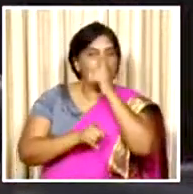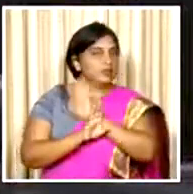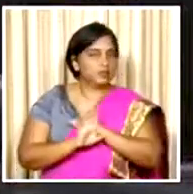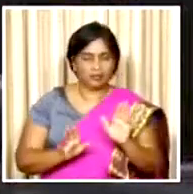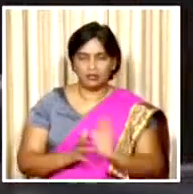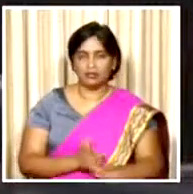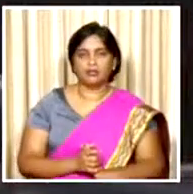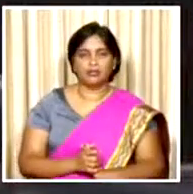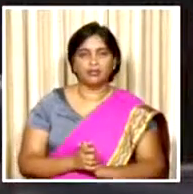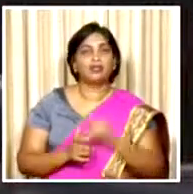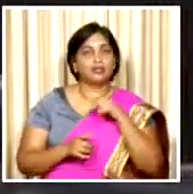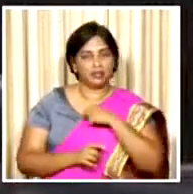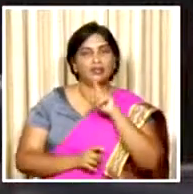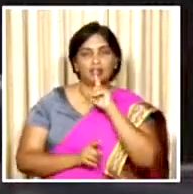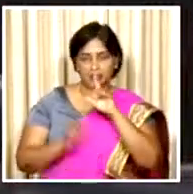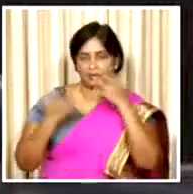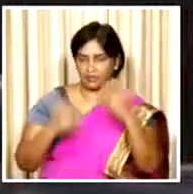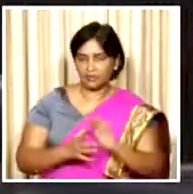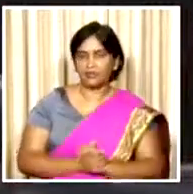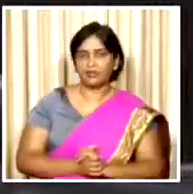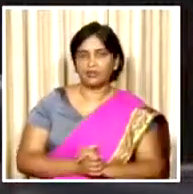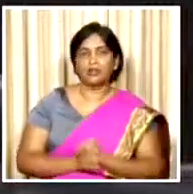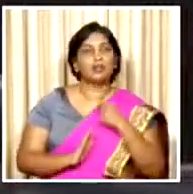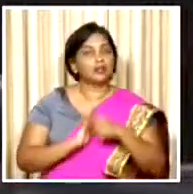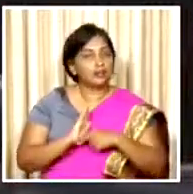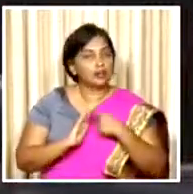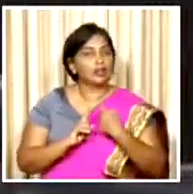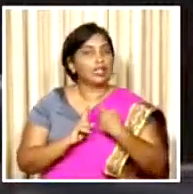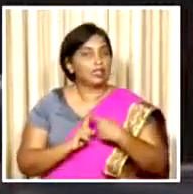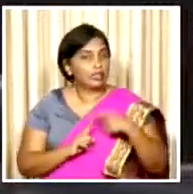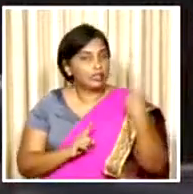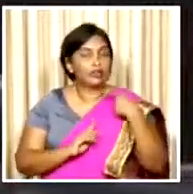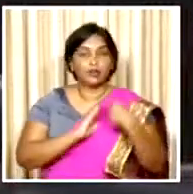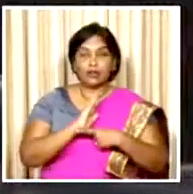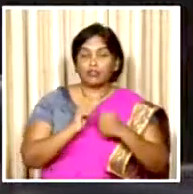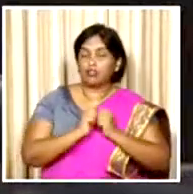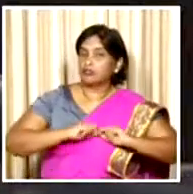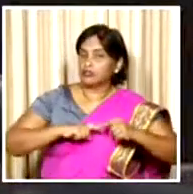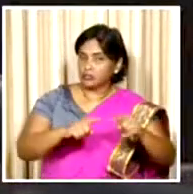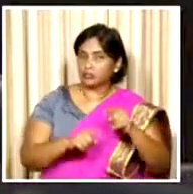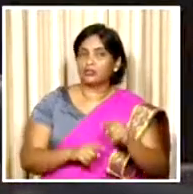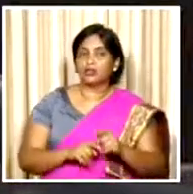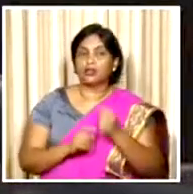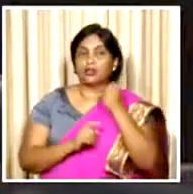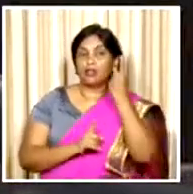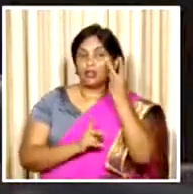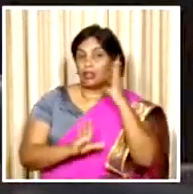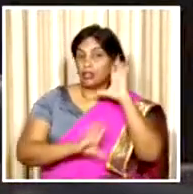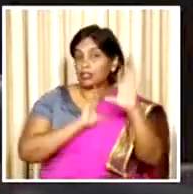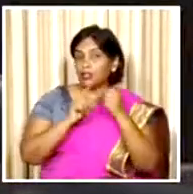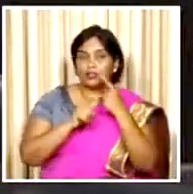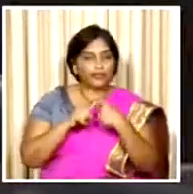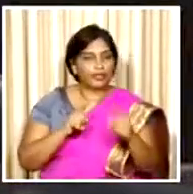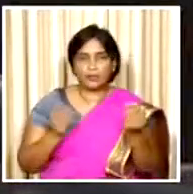කරන්නේත් නැහැ කියලා. මම මේක කියලා අවසන් කරන්නම්. රටක් දියුණු වෙන්නත් රටකට පවතිනත් සංඛ්‍යාලේඛන විතරක් මදි